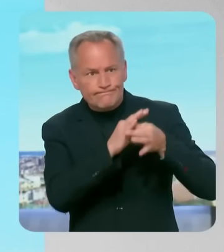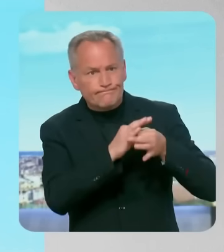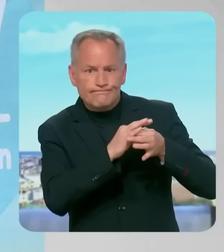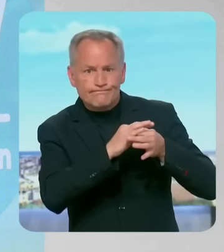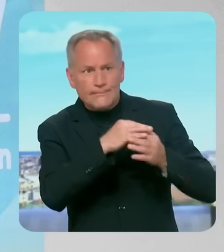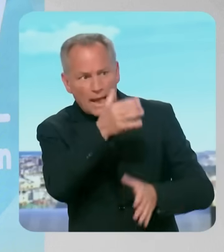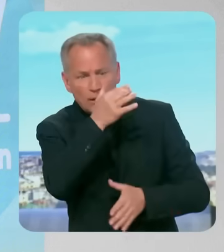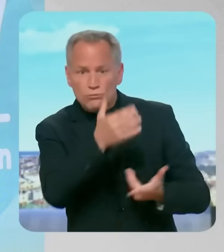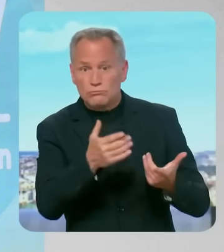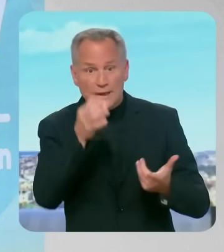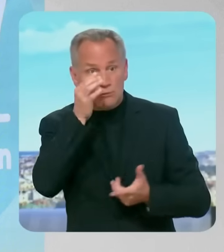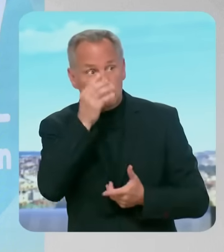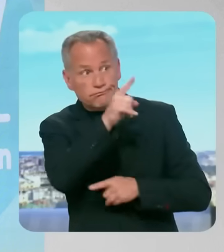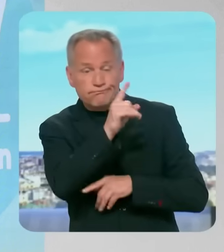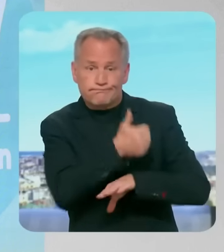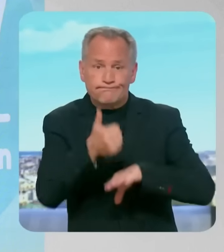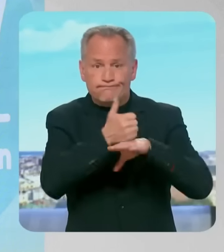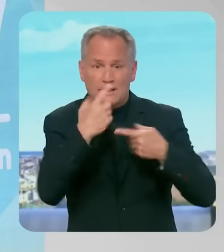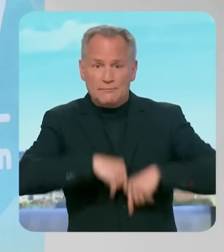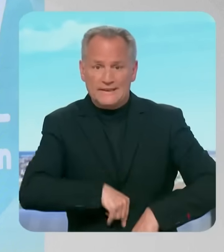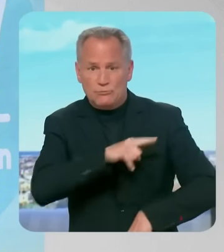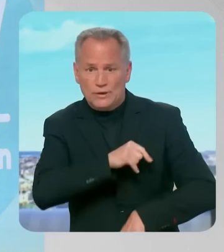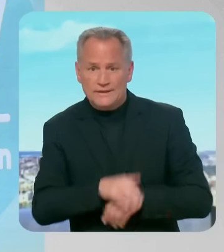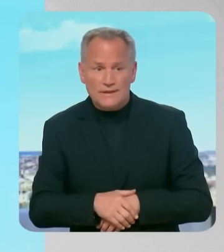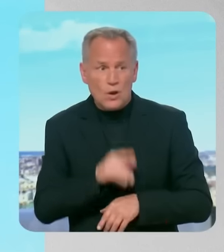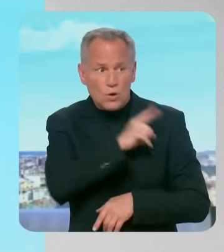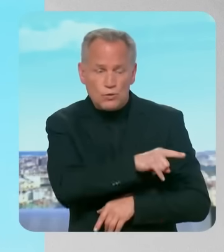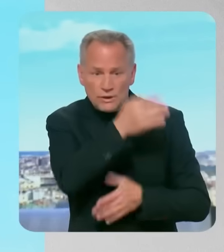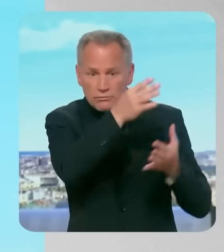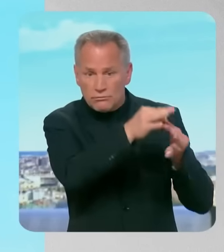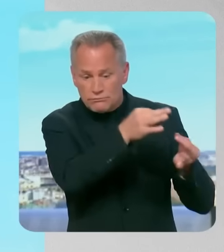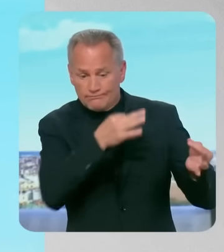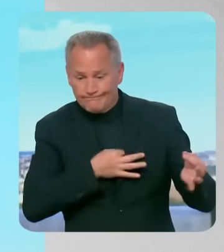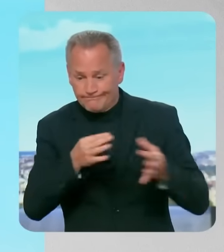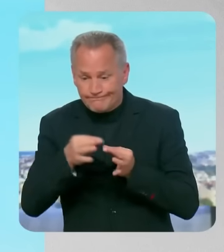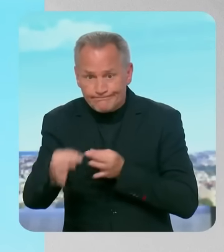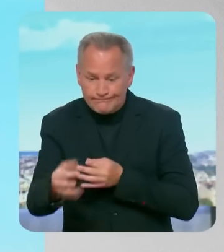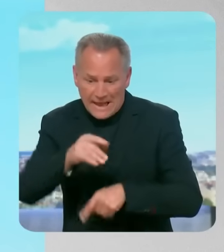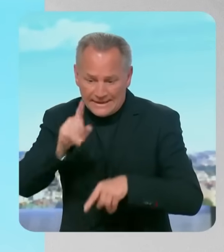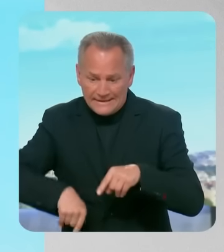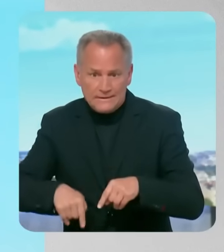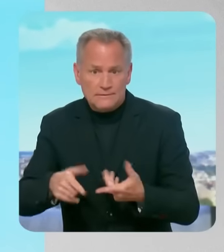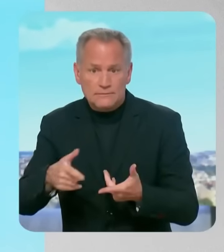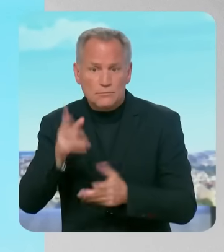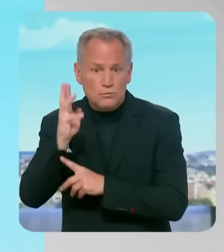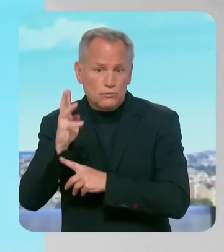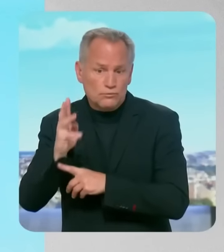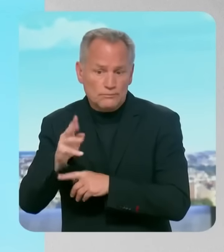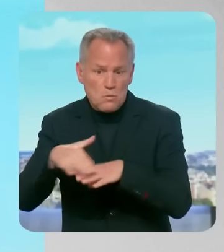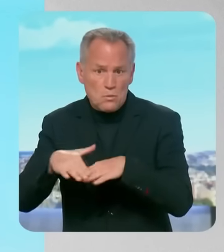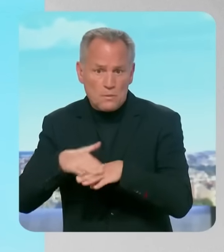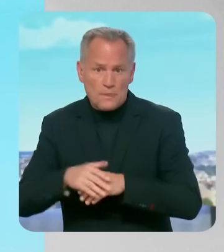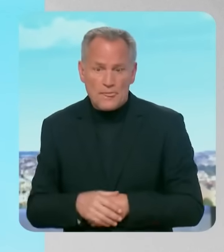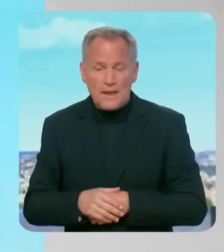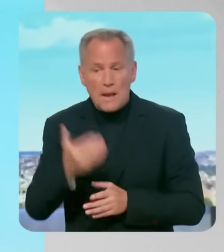son gouvernement, vienne d'interdire une conférence politique. Je pense que n'importe qui, peu importe